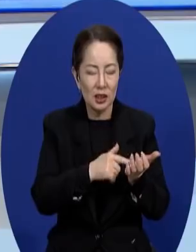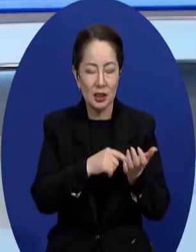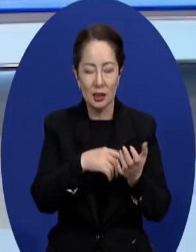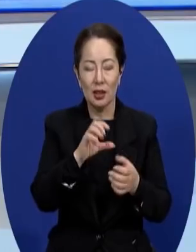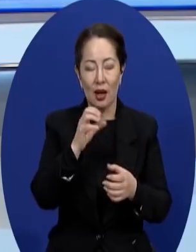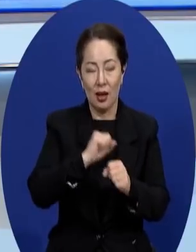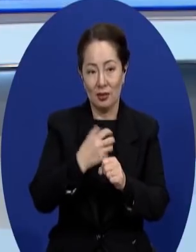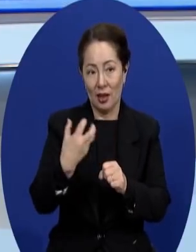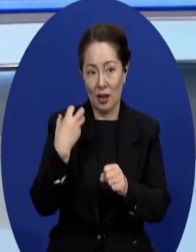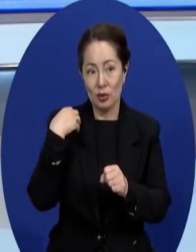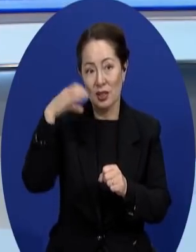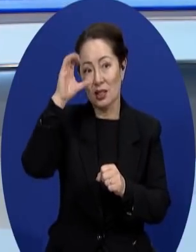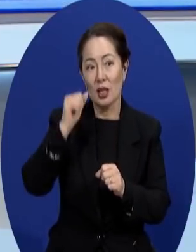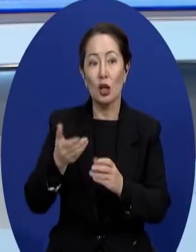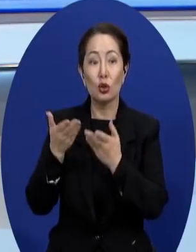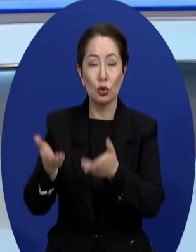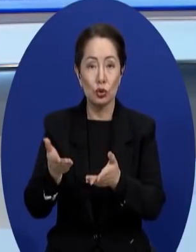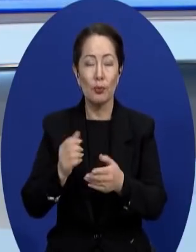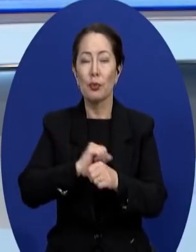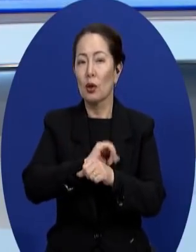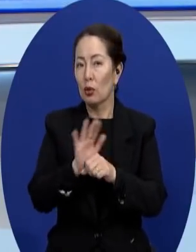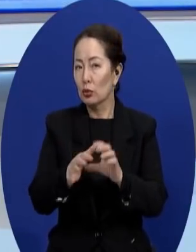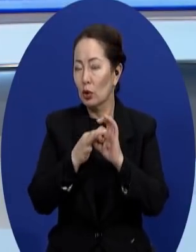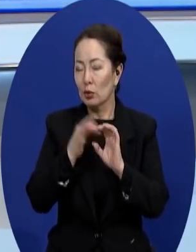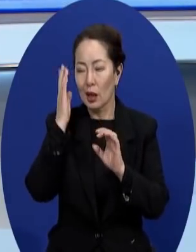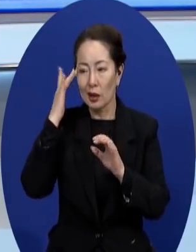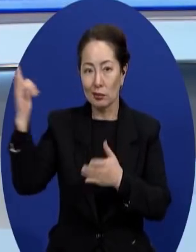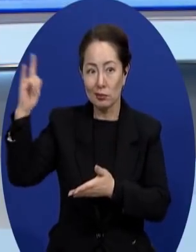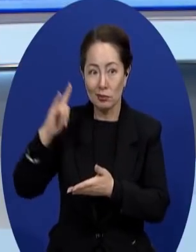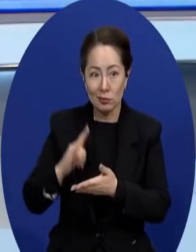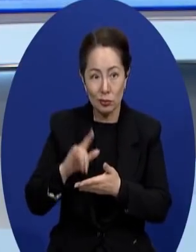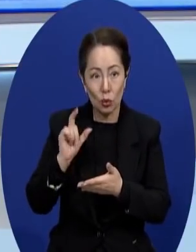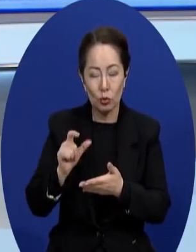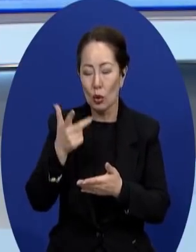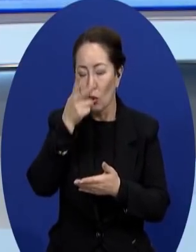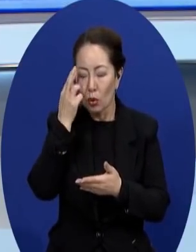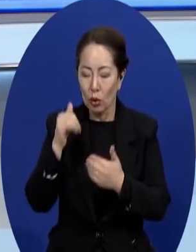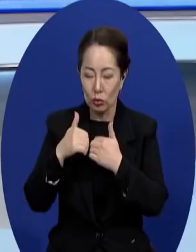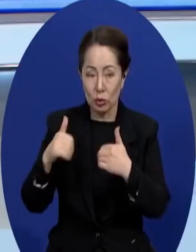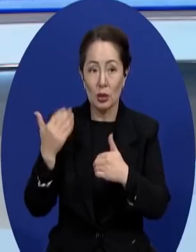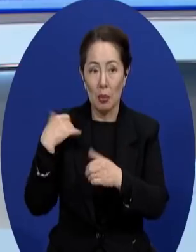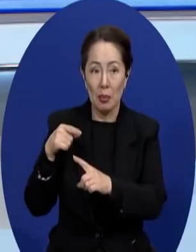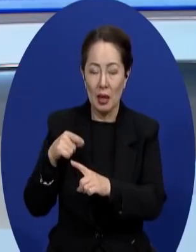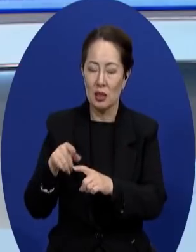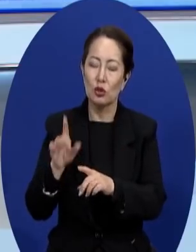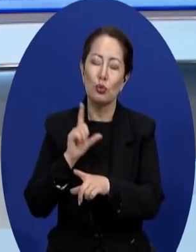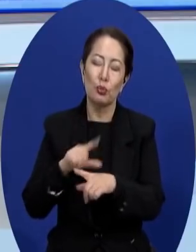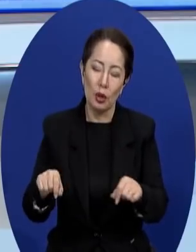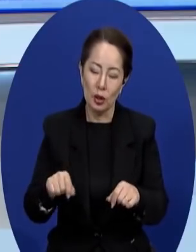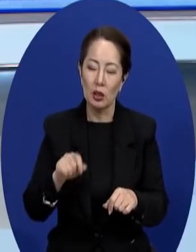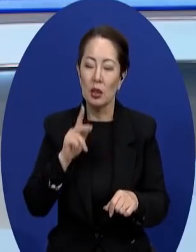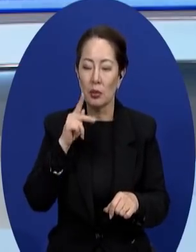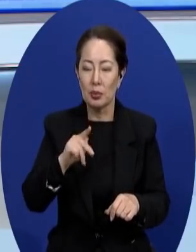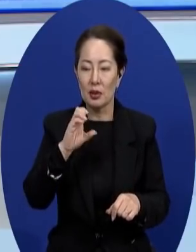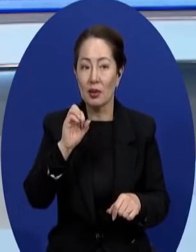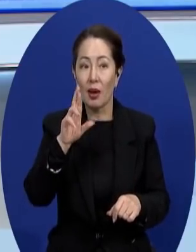даалгажээ. Цар тахлын нөхцөл байдлаа уялдуулан гадаадаас ирж байгаа иргэдийг 3 хоног тусгаарлаж байсныг цуцлахаарулж PCR шинжилгээг олон улсын жишгийн дагуу